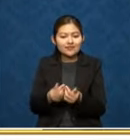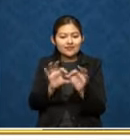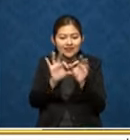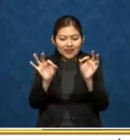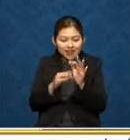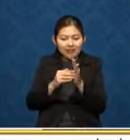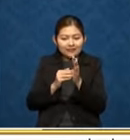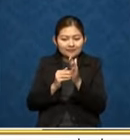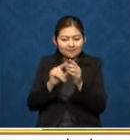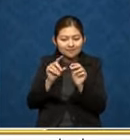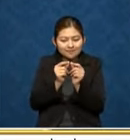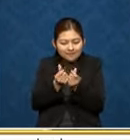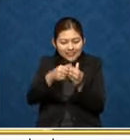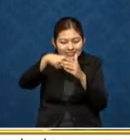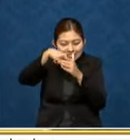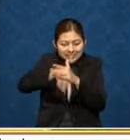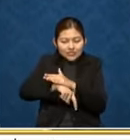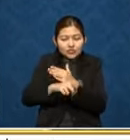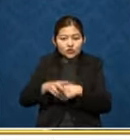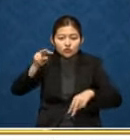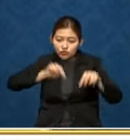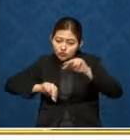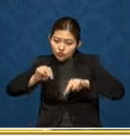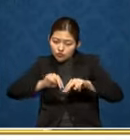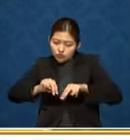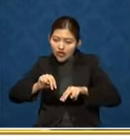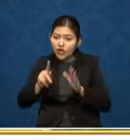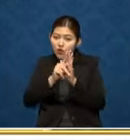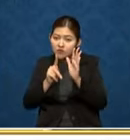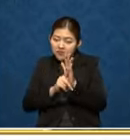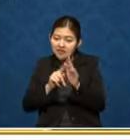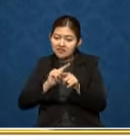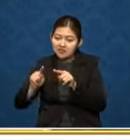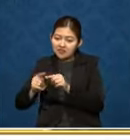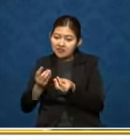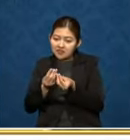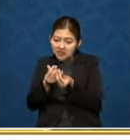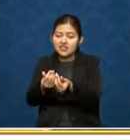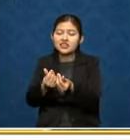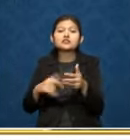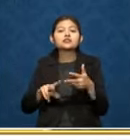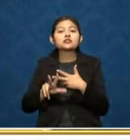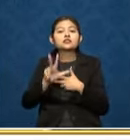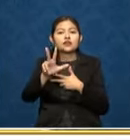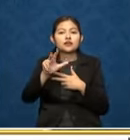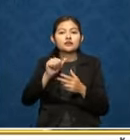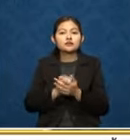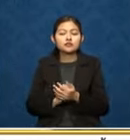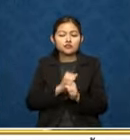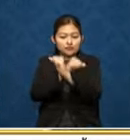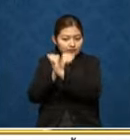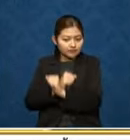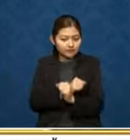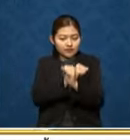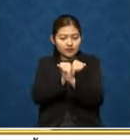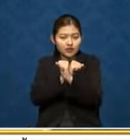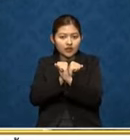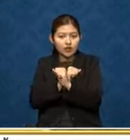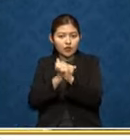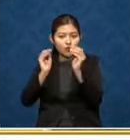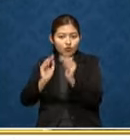ที่จำเป็นต้องควบคุมในการร่างรัฐธรรมนูญและข้อ 3การปกป้องสิ่งที่ชนชั้นนำ